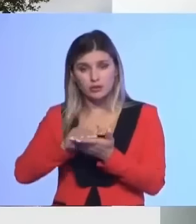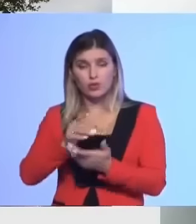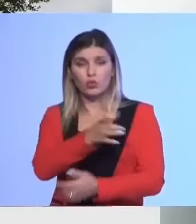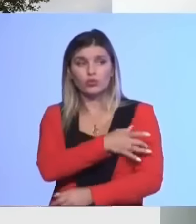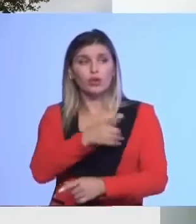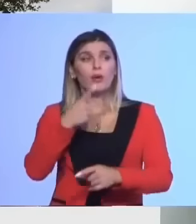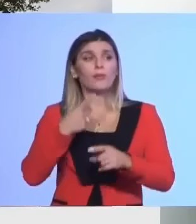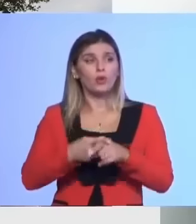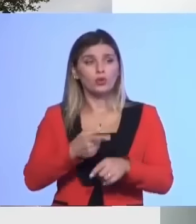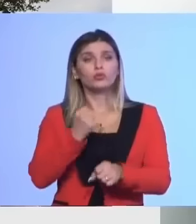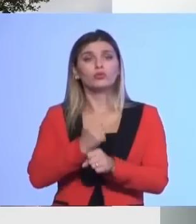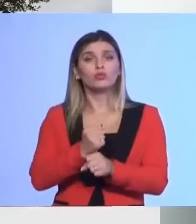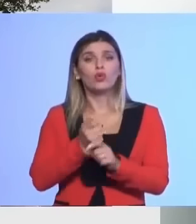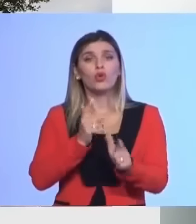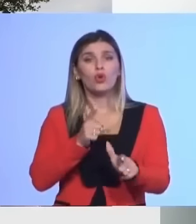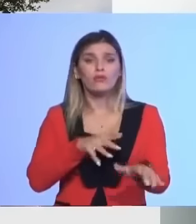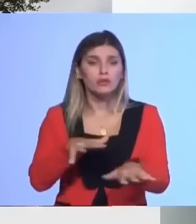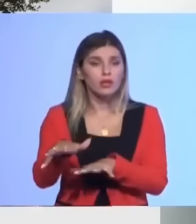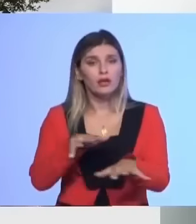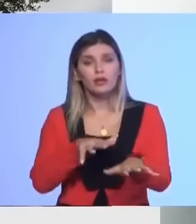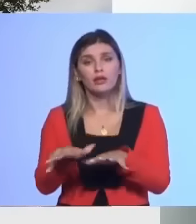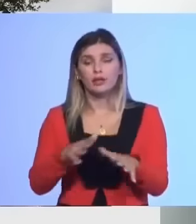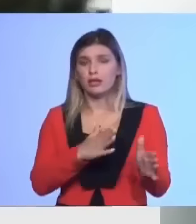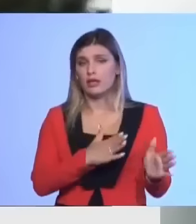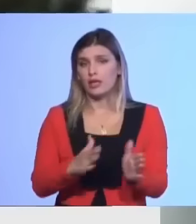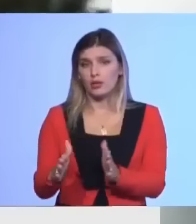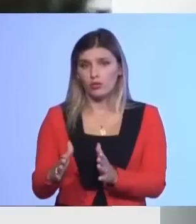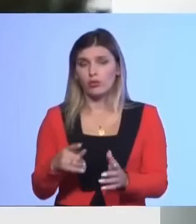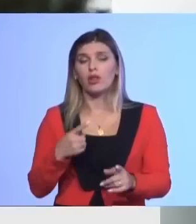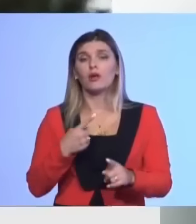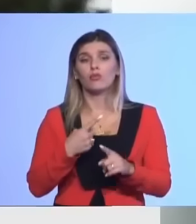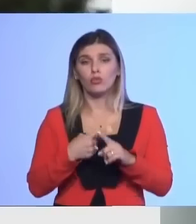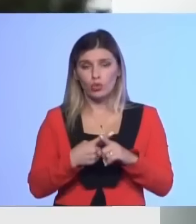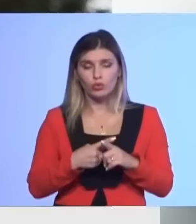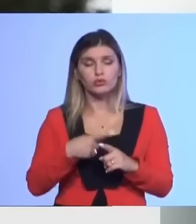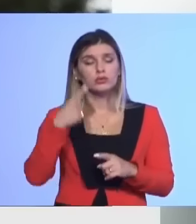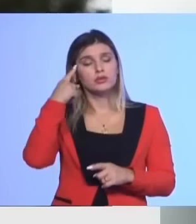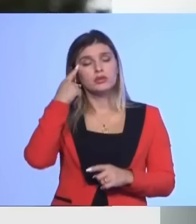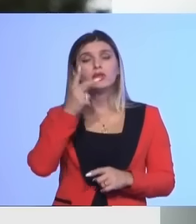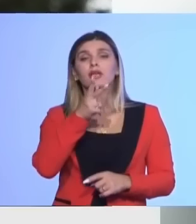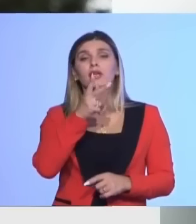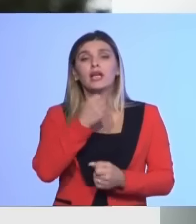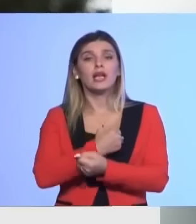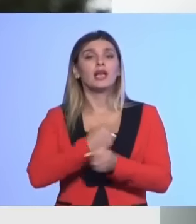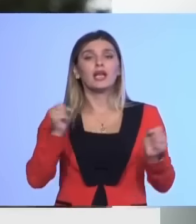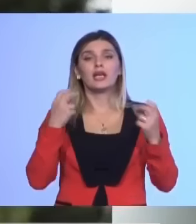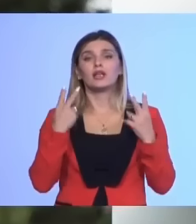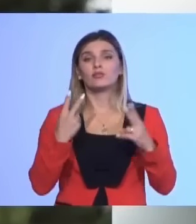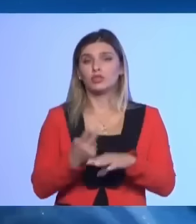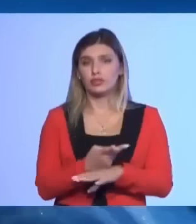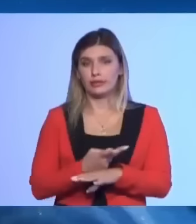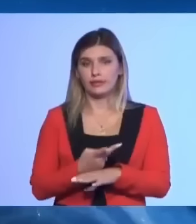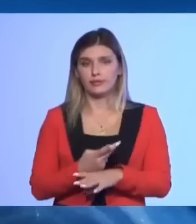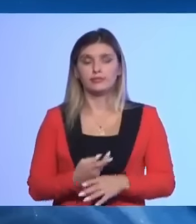dhe duke përjetësuar luftën çlirimtare dhe mbajtjen gjallë e idealit lirisë ndër breza.